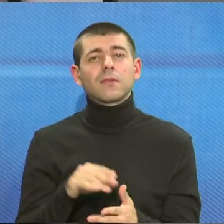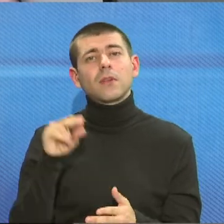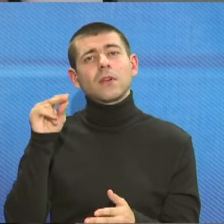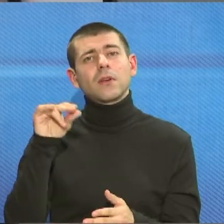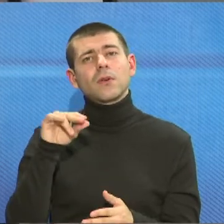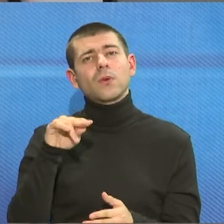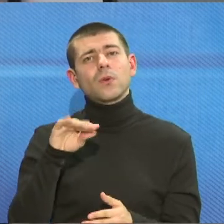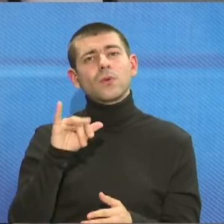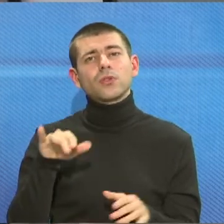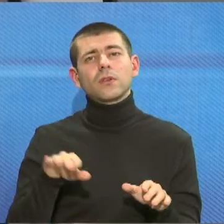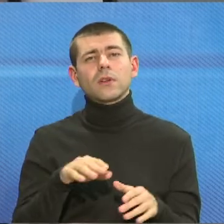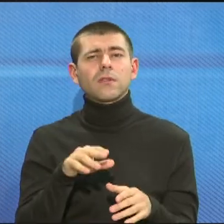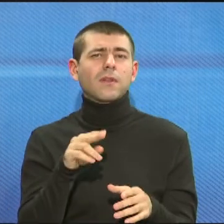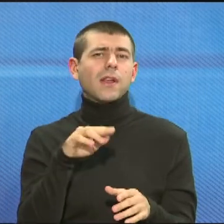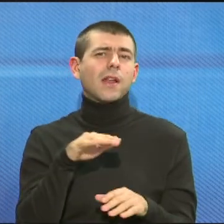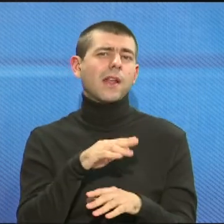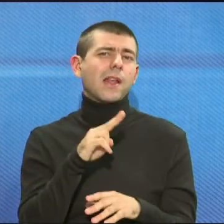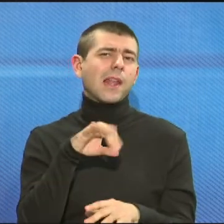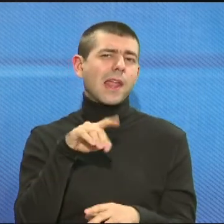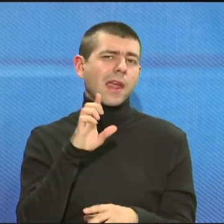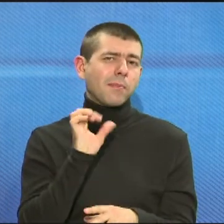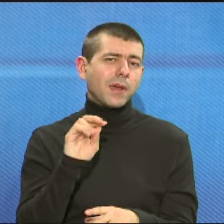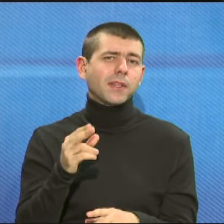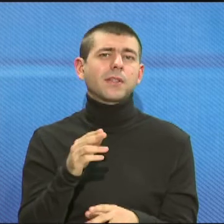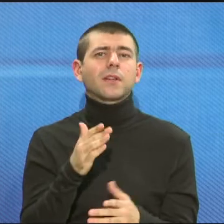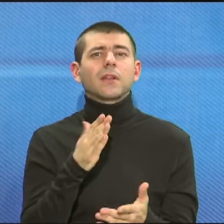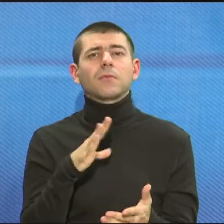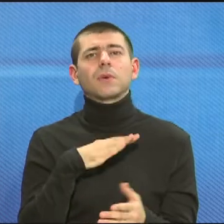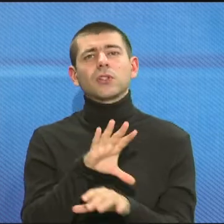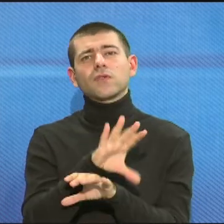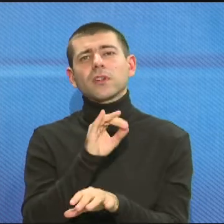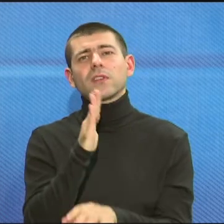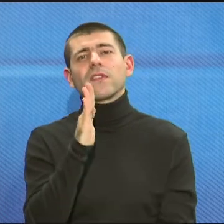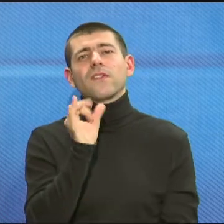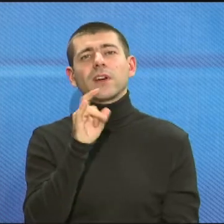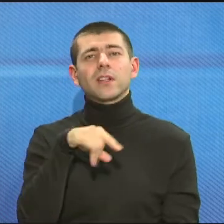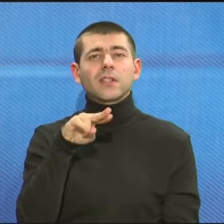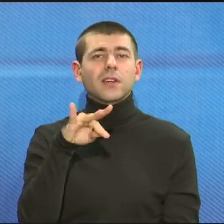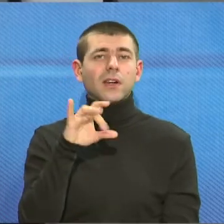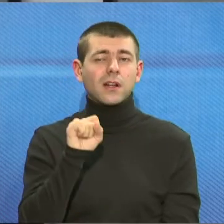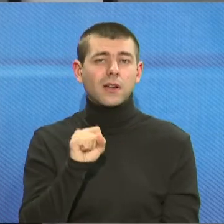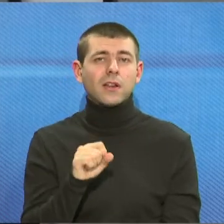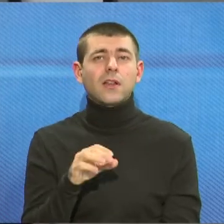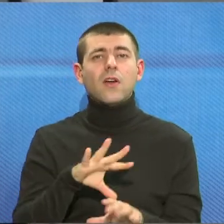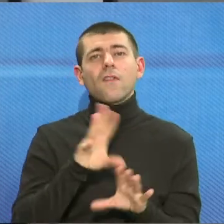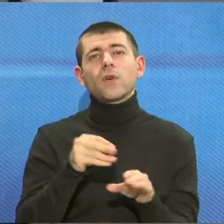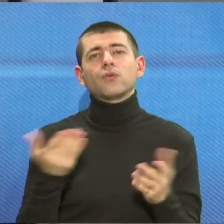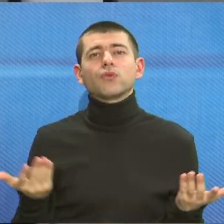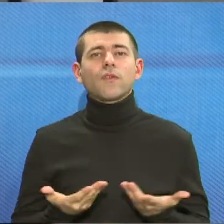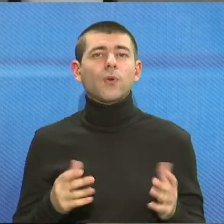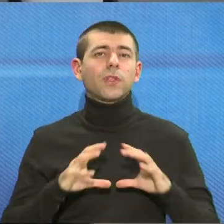ути, лебеди. Даже выдру заснял. В общем, животный мир